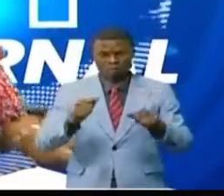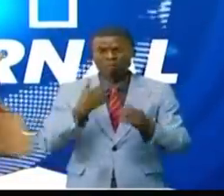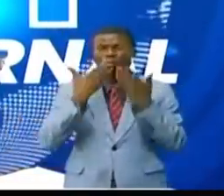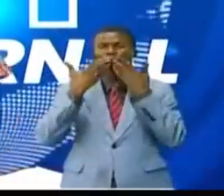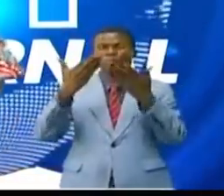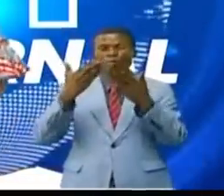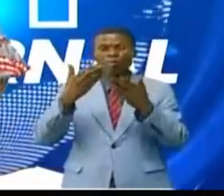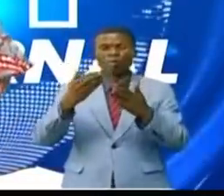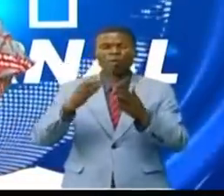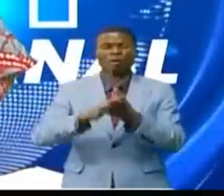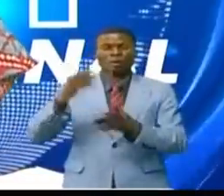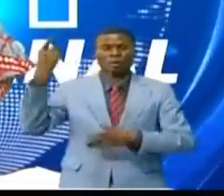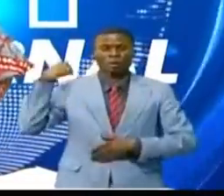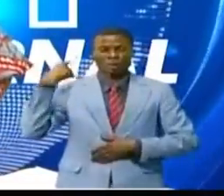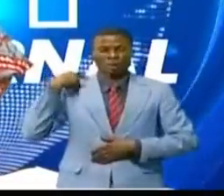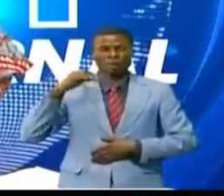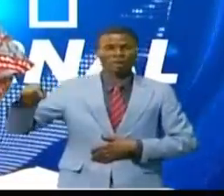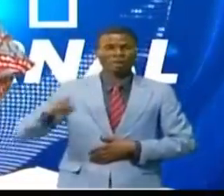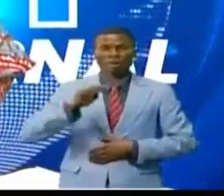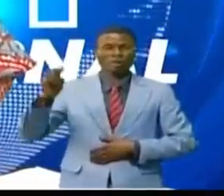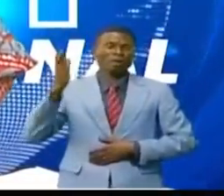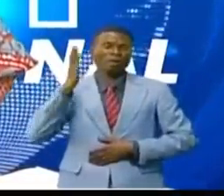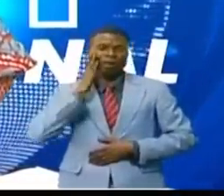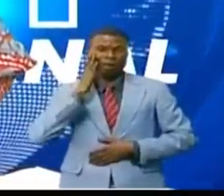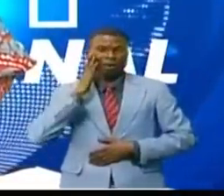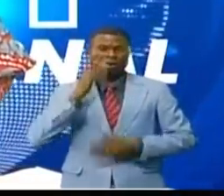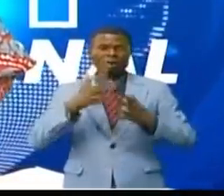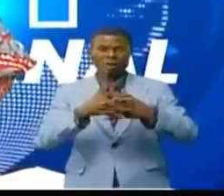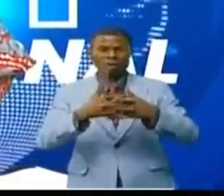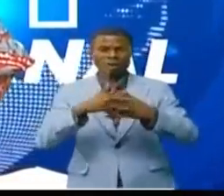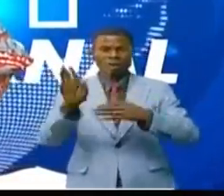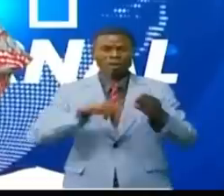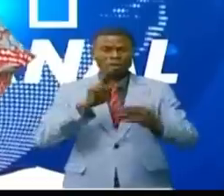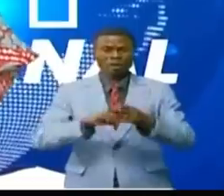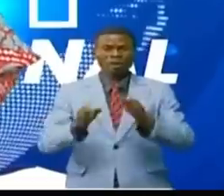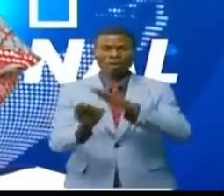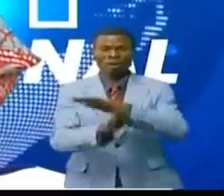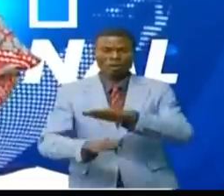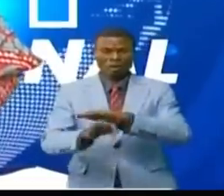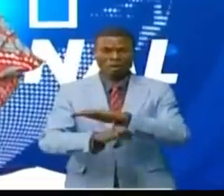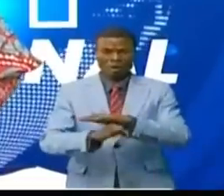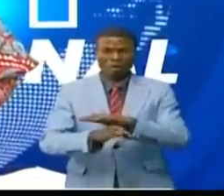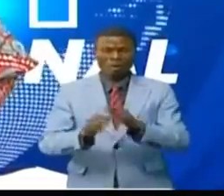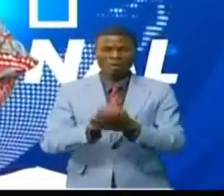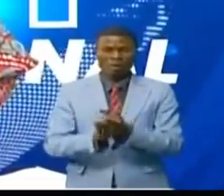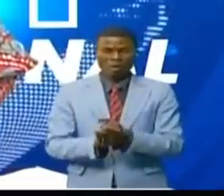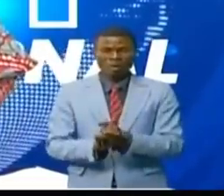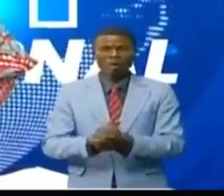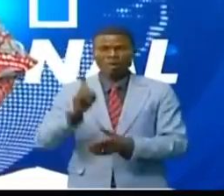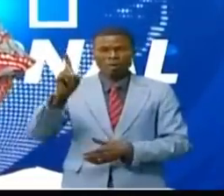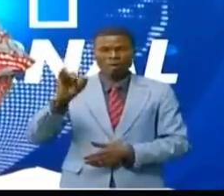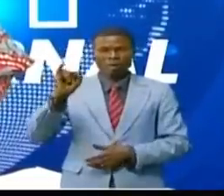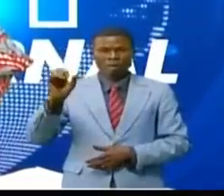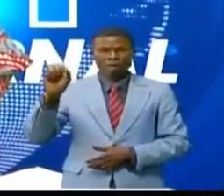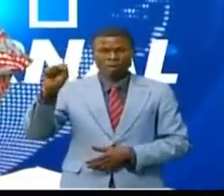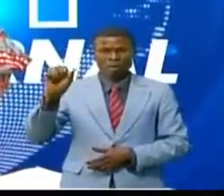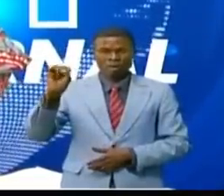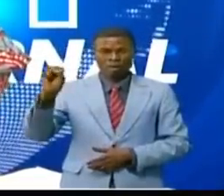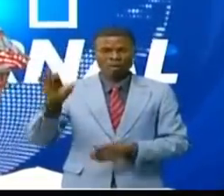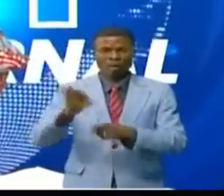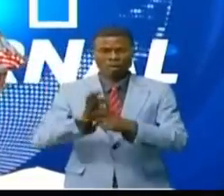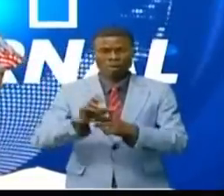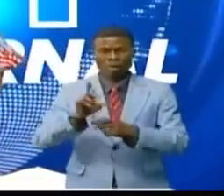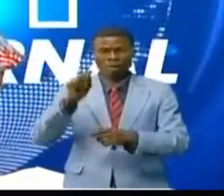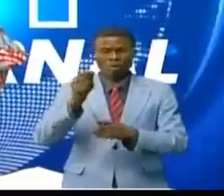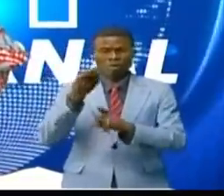merci à l'honorable Jean-Marie Lukulasi qui a signé un partenariat avec la fondation Arthur Dissassi. La formation débute le 20